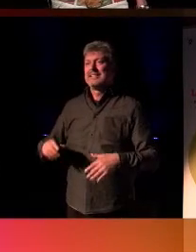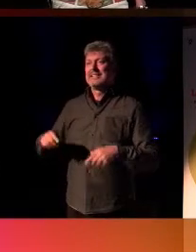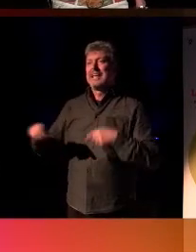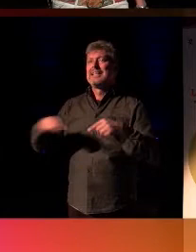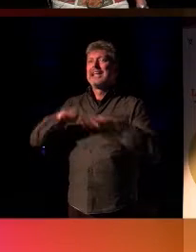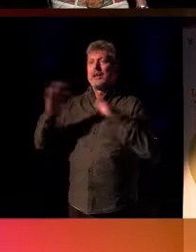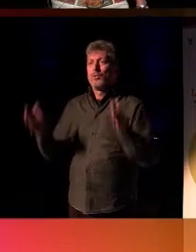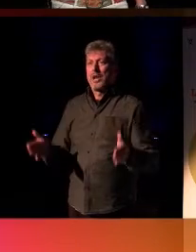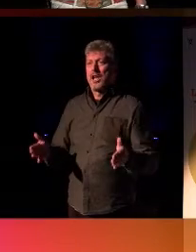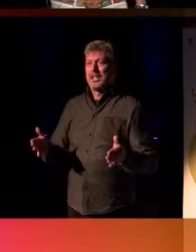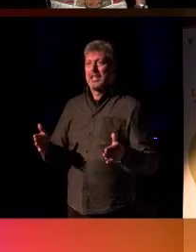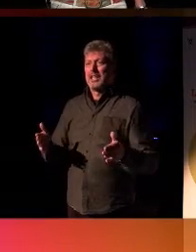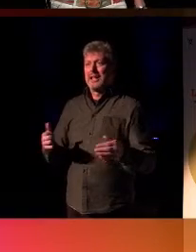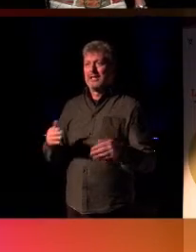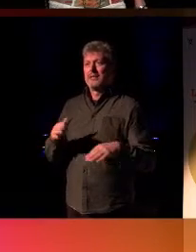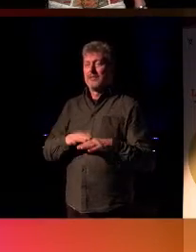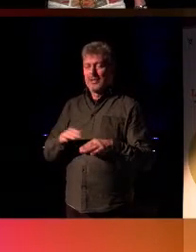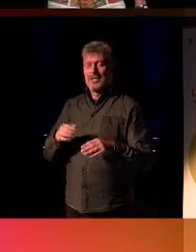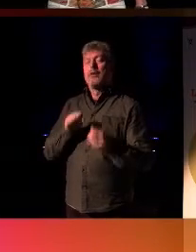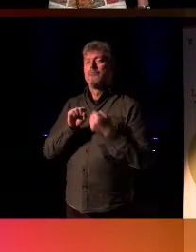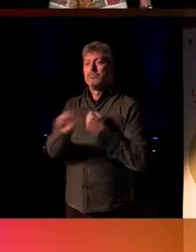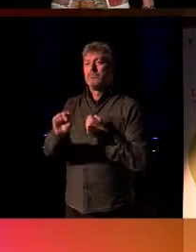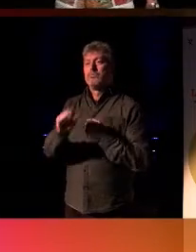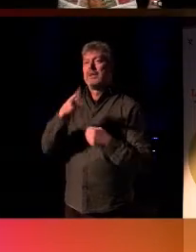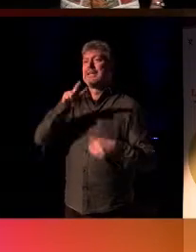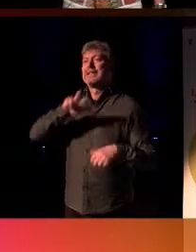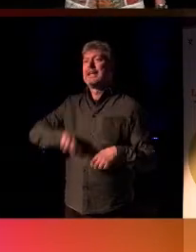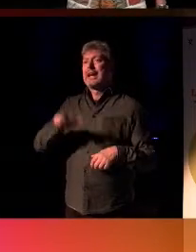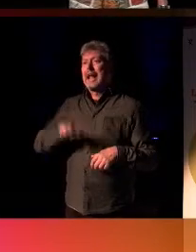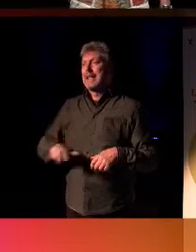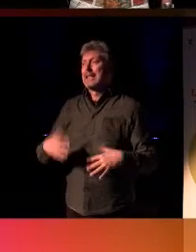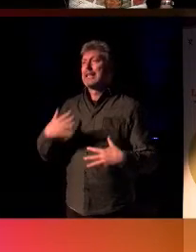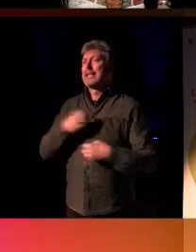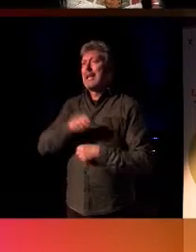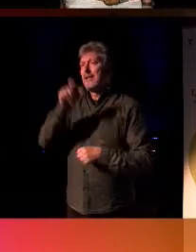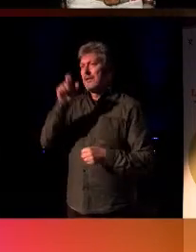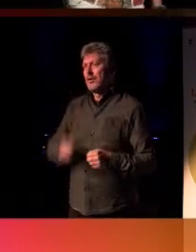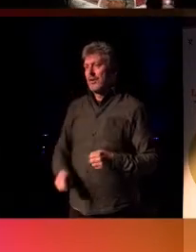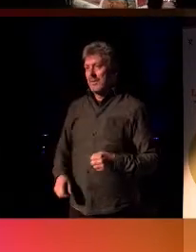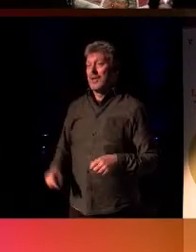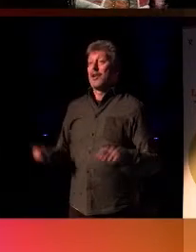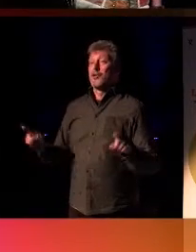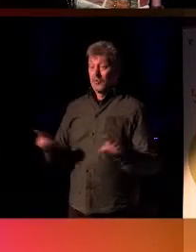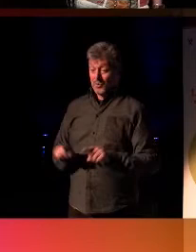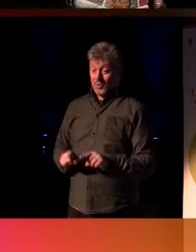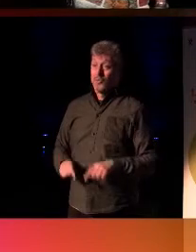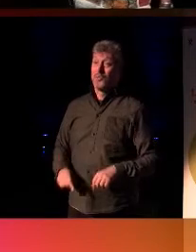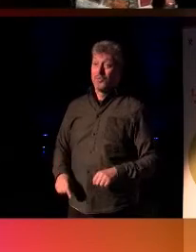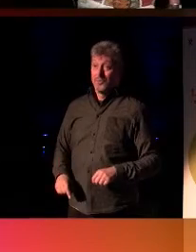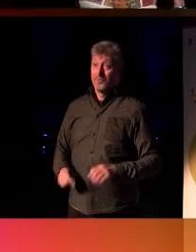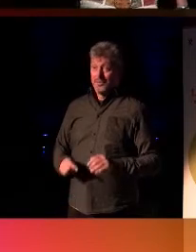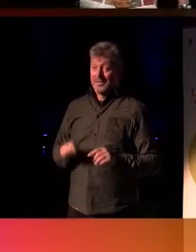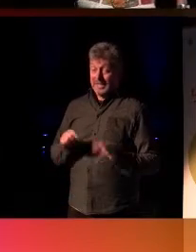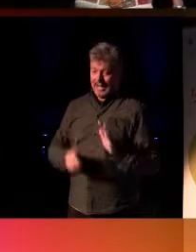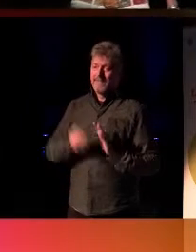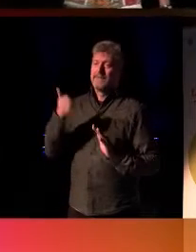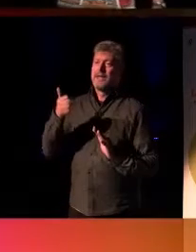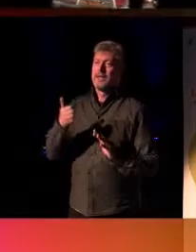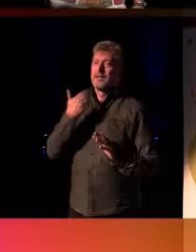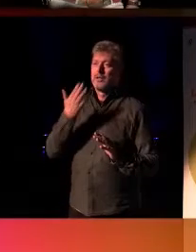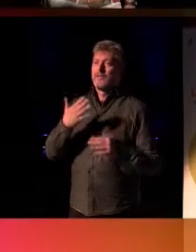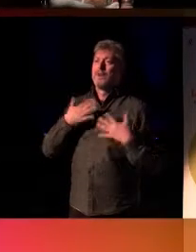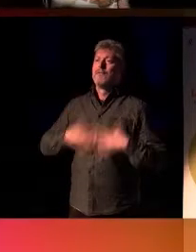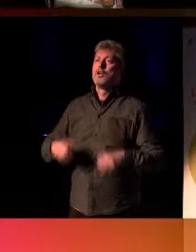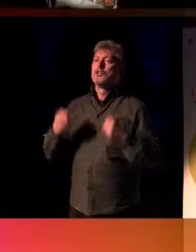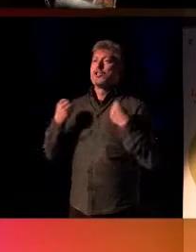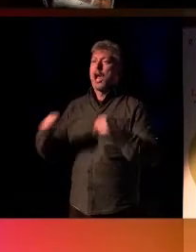13 krefttyper. Det er jo en god grunn til å være fysisk aktiv.